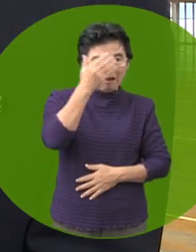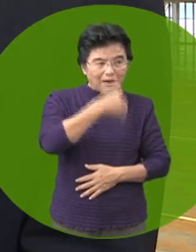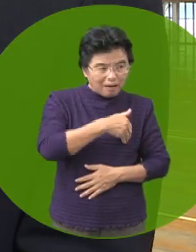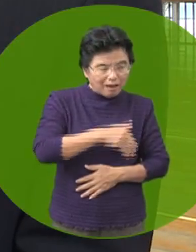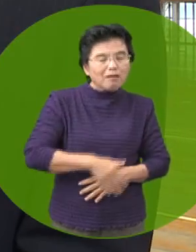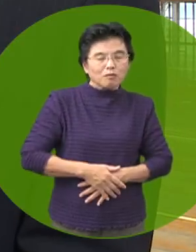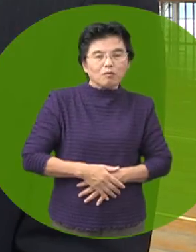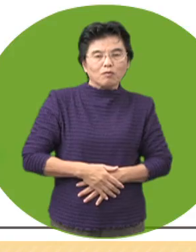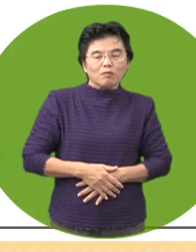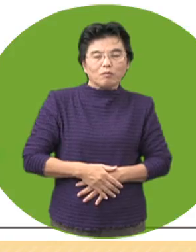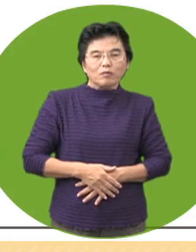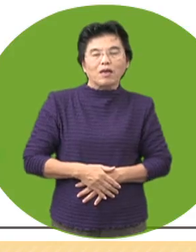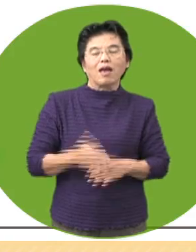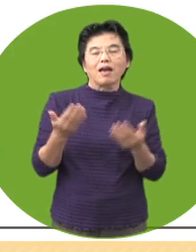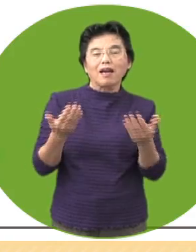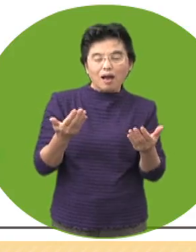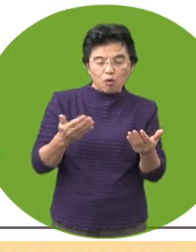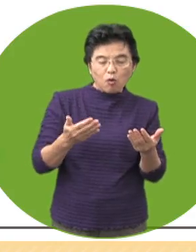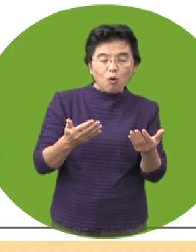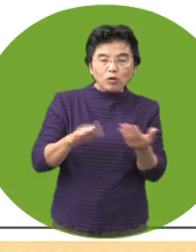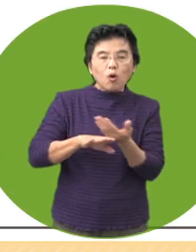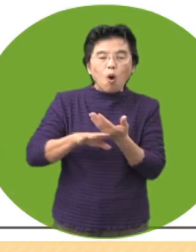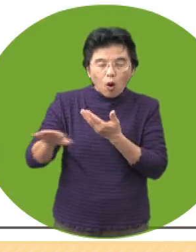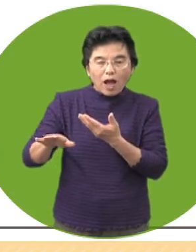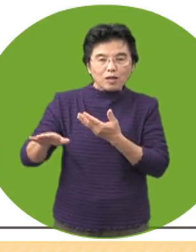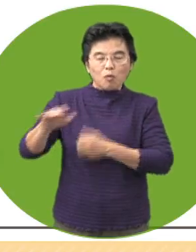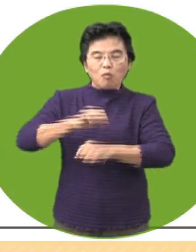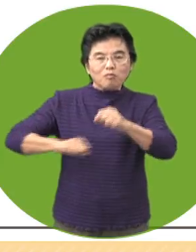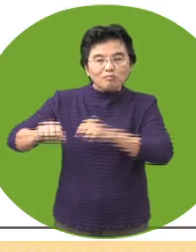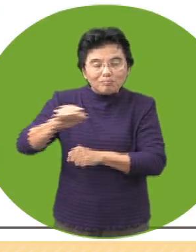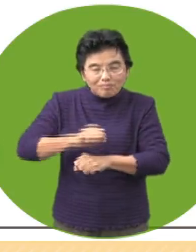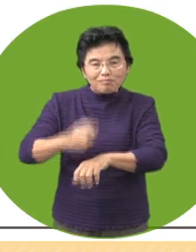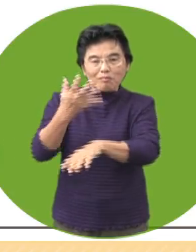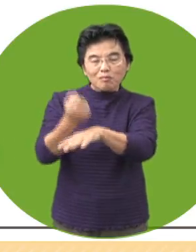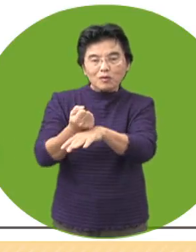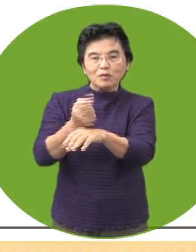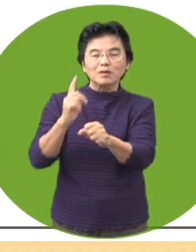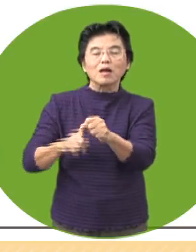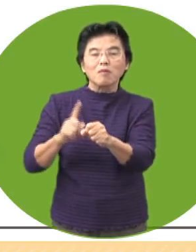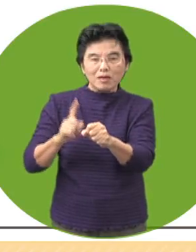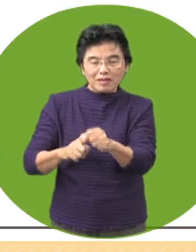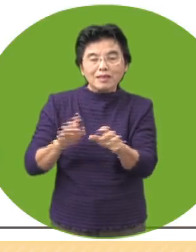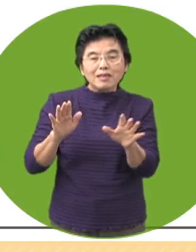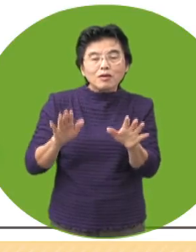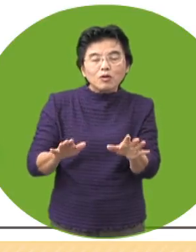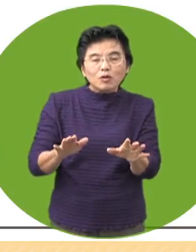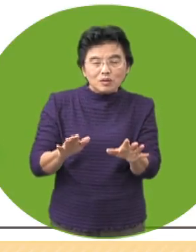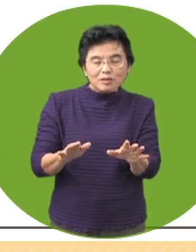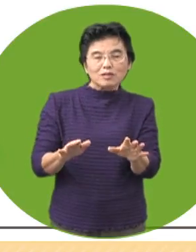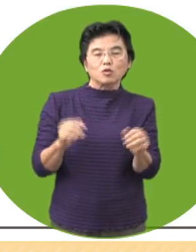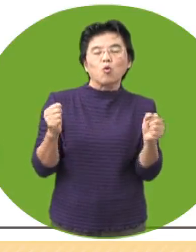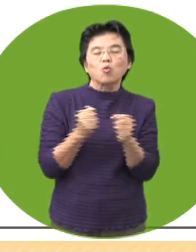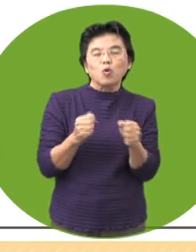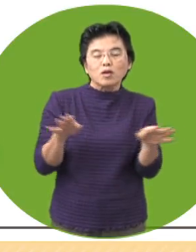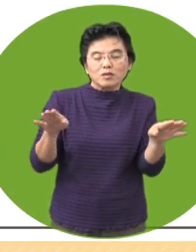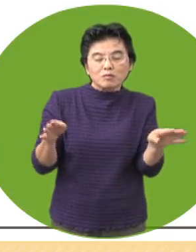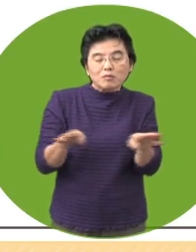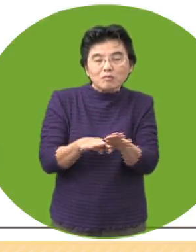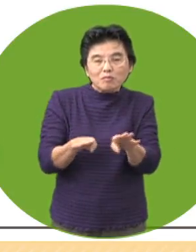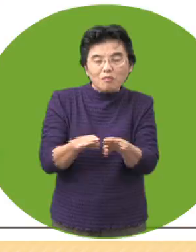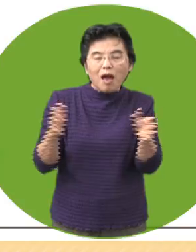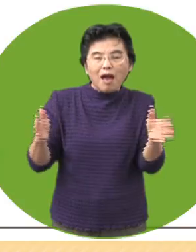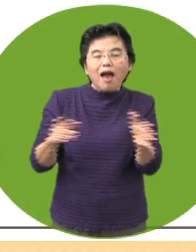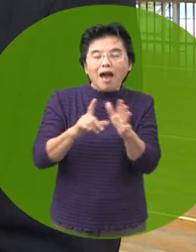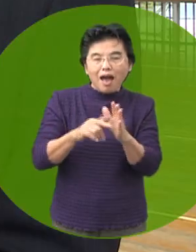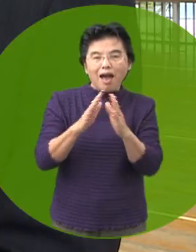はい、そこで学校以外でも体を動かす習慣を身につけてもらおうと、今年の冬休み期間中、ご家庭で家